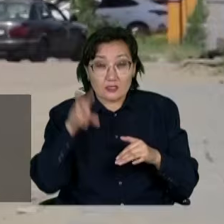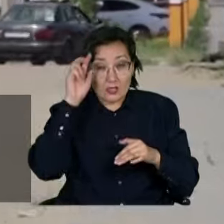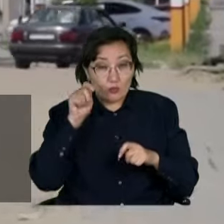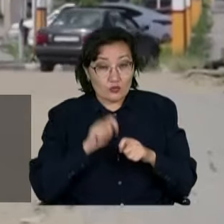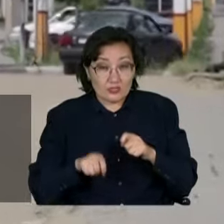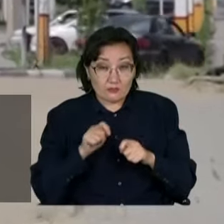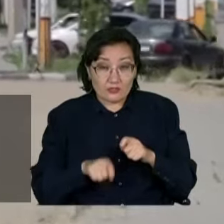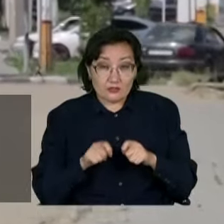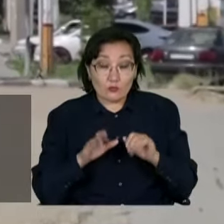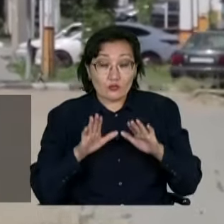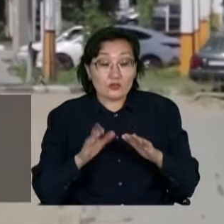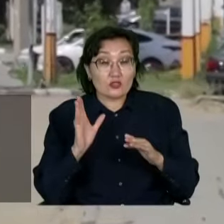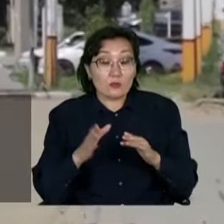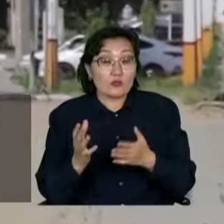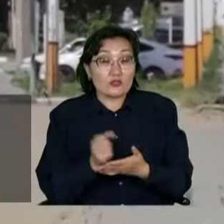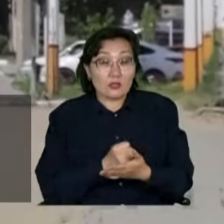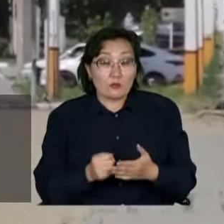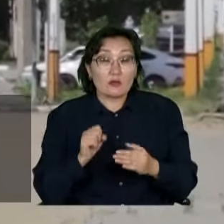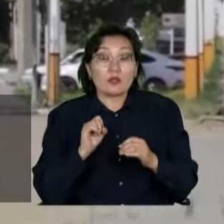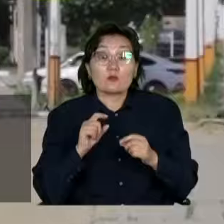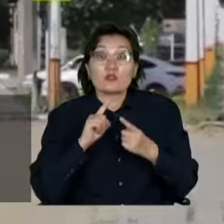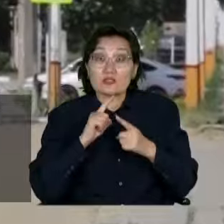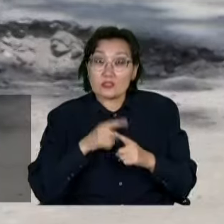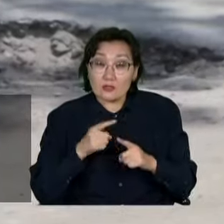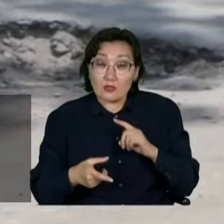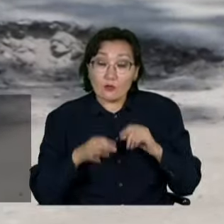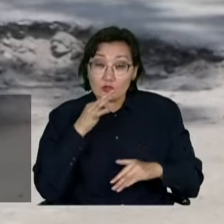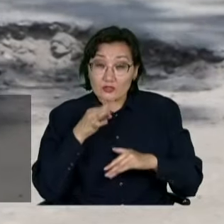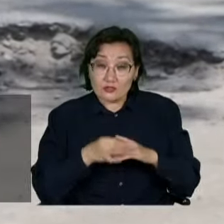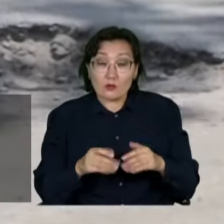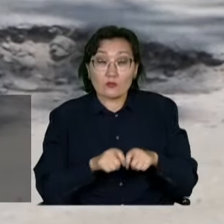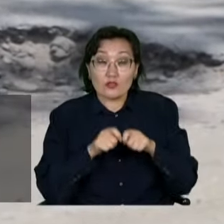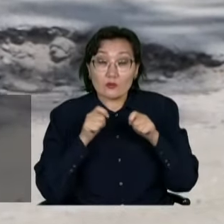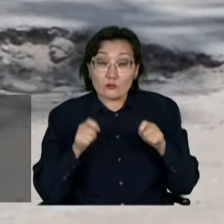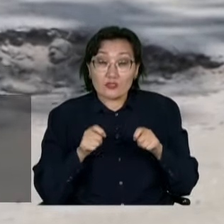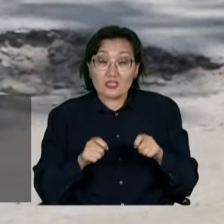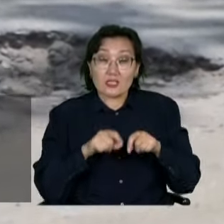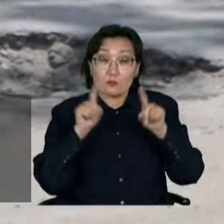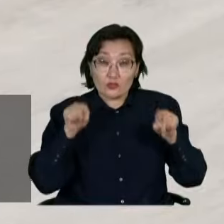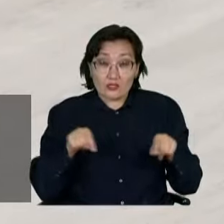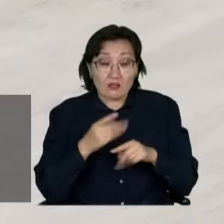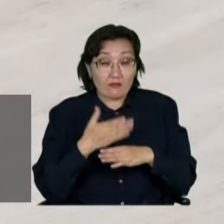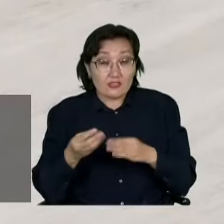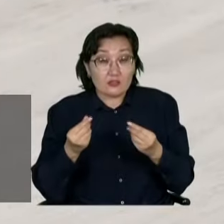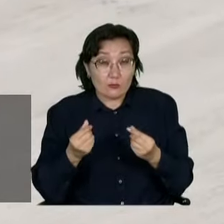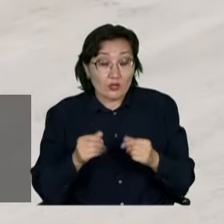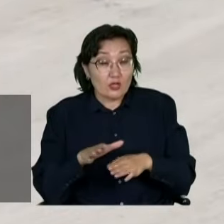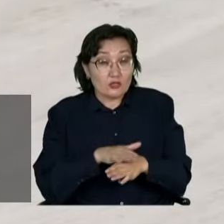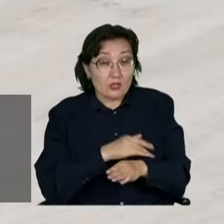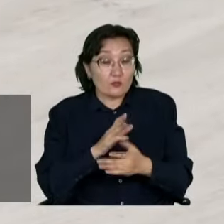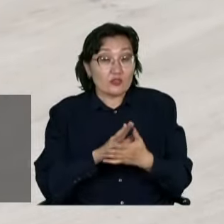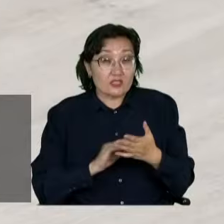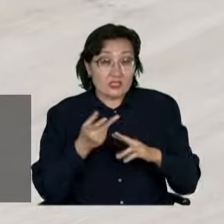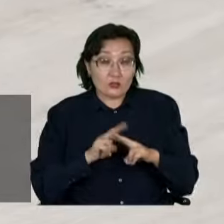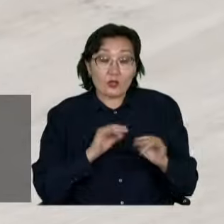экспертизы. Как только будет получен положительный ответ, будет сформирована ведомственная заявка на выделение денег. Но долго ли продлятся